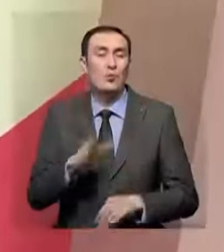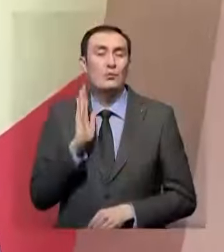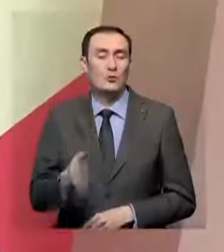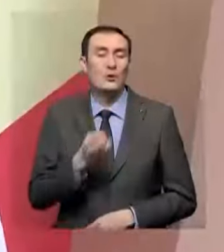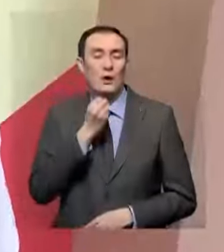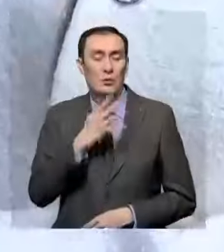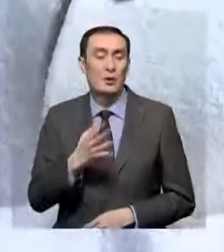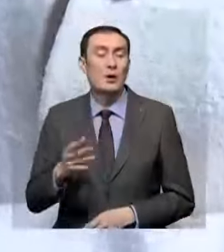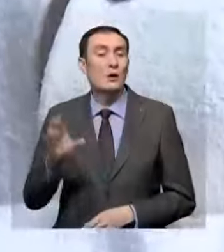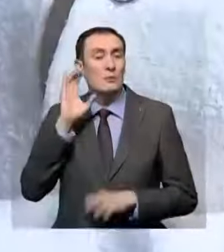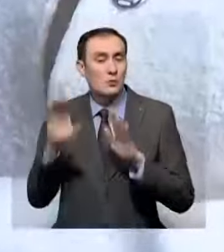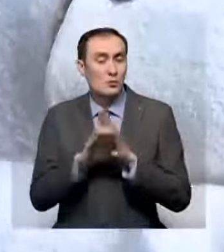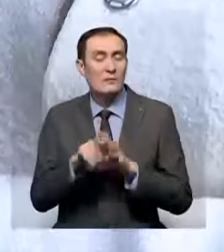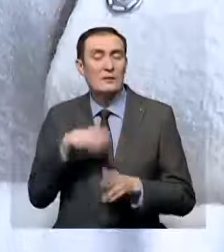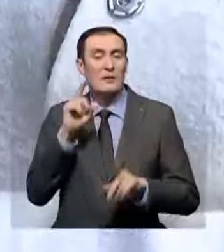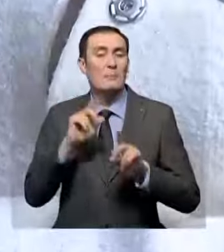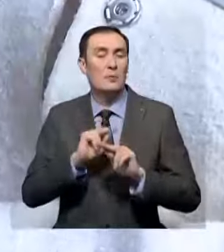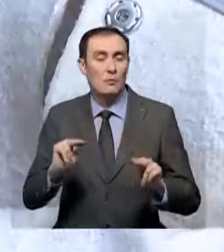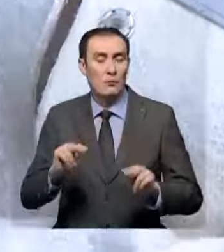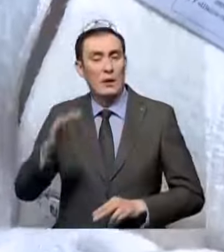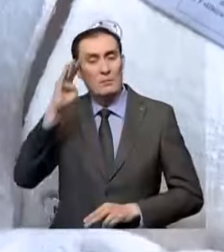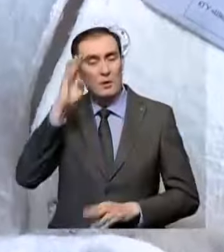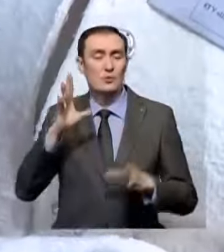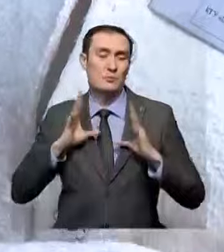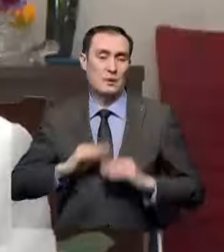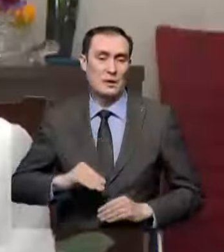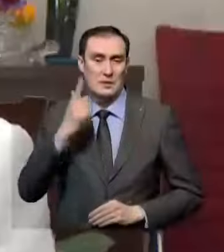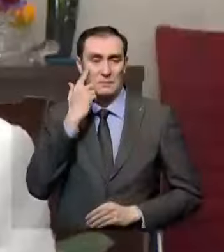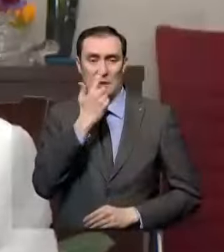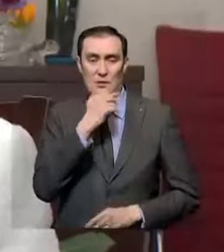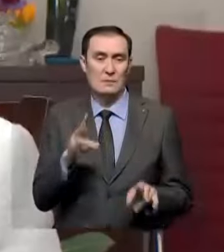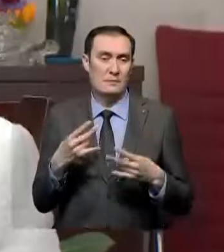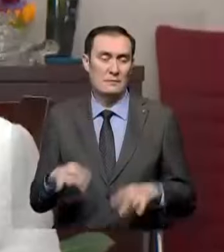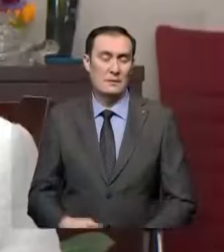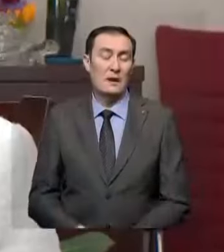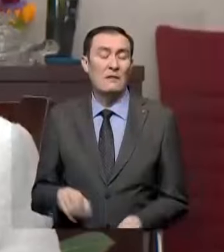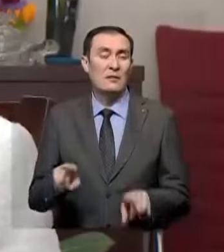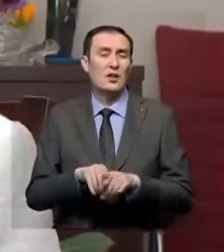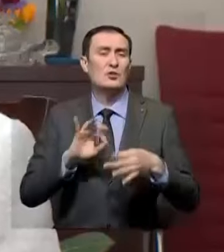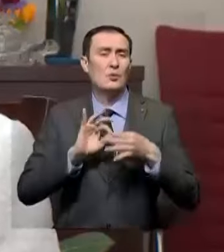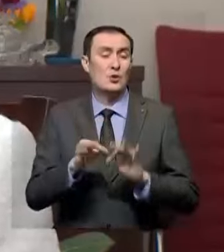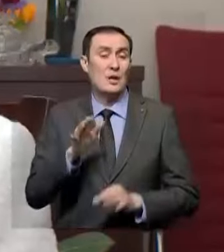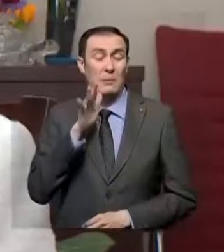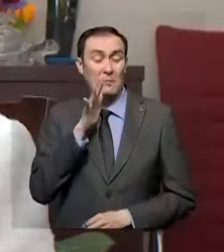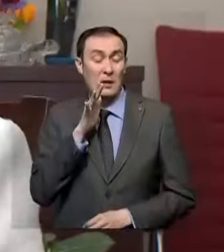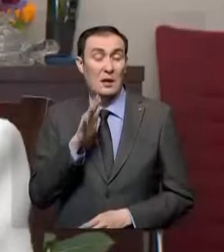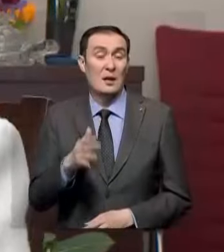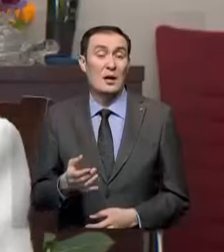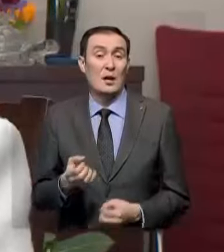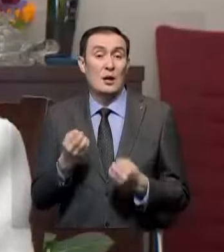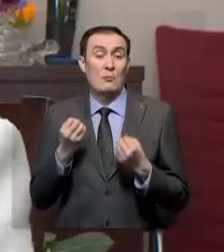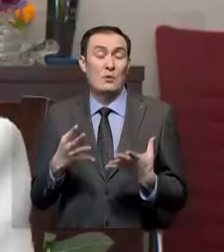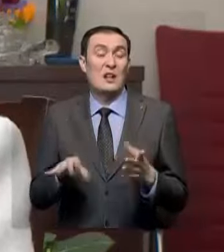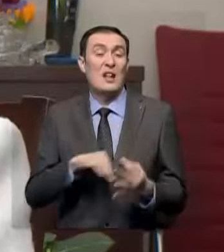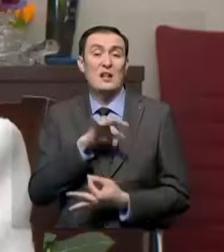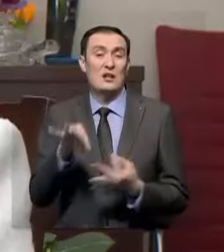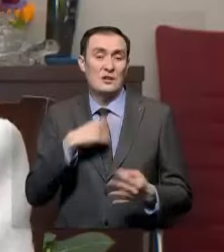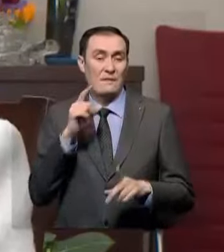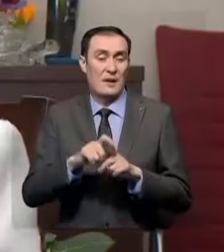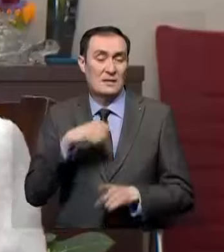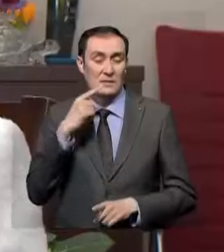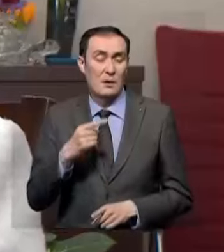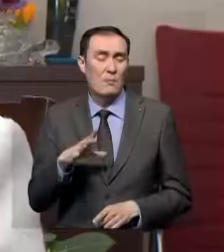хорошо. Прислушиваясь к словам педагога, мальчик перестает плакать. Сложно в такие моменты лишние фразы говорить,